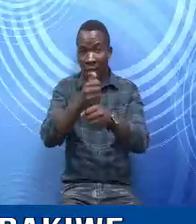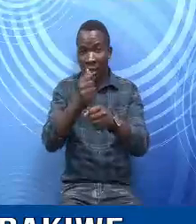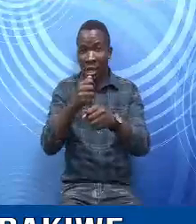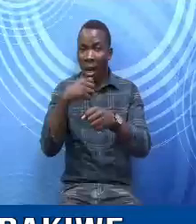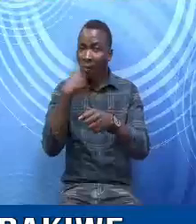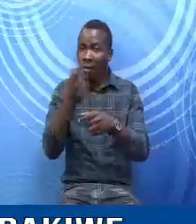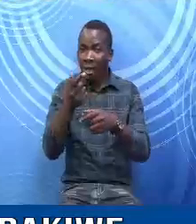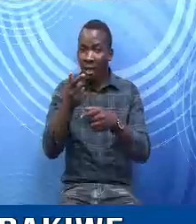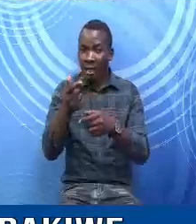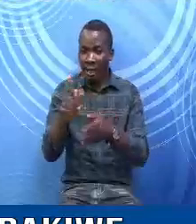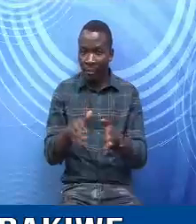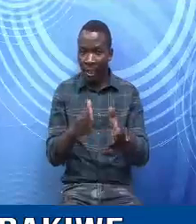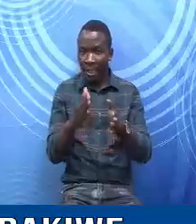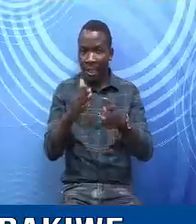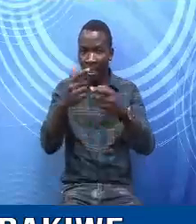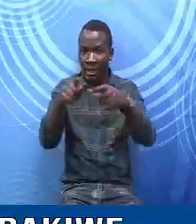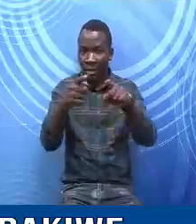makaritsiye akoze cyane